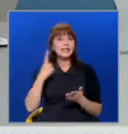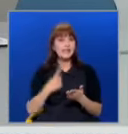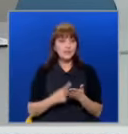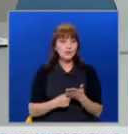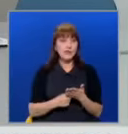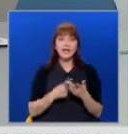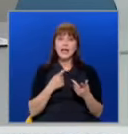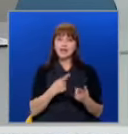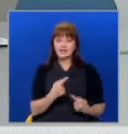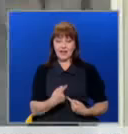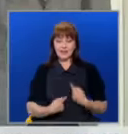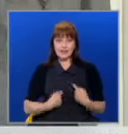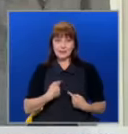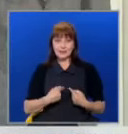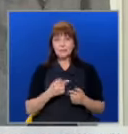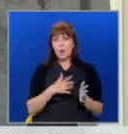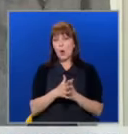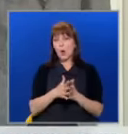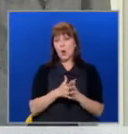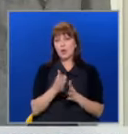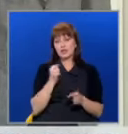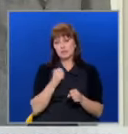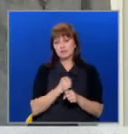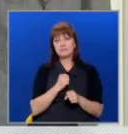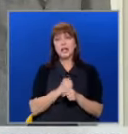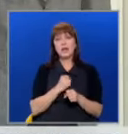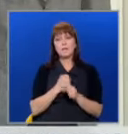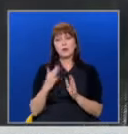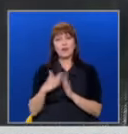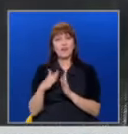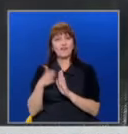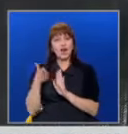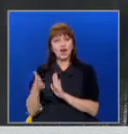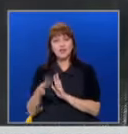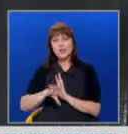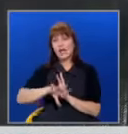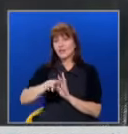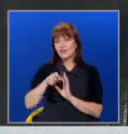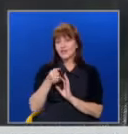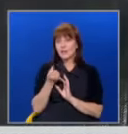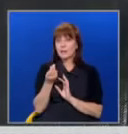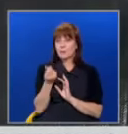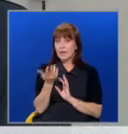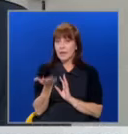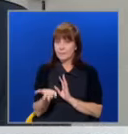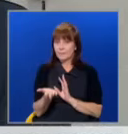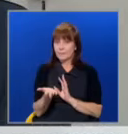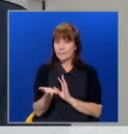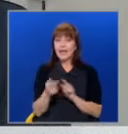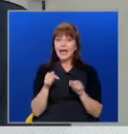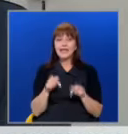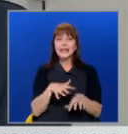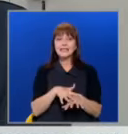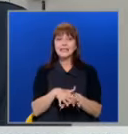стимулира хората да си стоят у дома и да работят в сивия сектор, източвайки социалните фондове, посочват работодателите. Тази